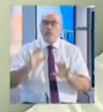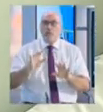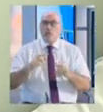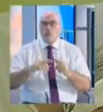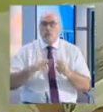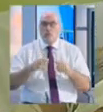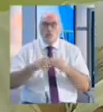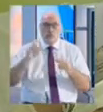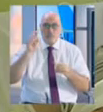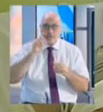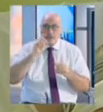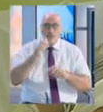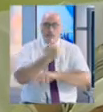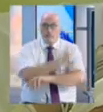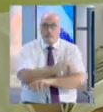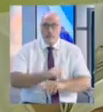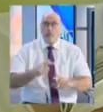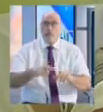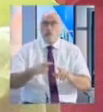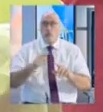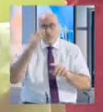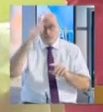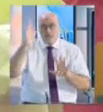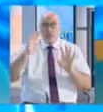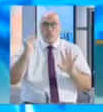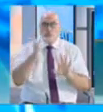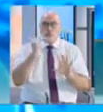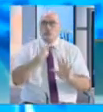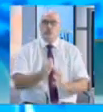والأطقم الطبية من أجل أي حالات طارئة.